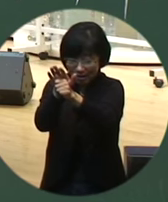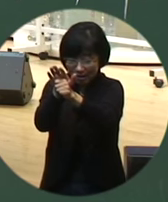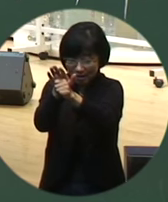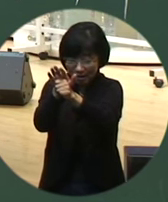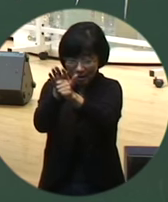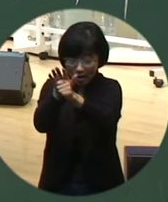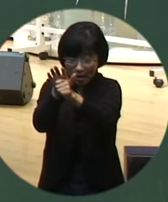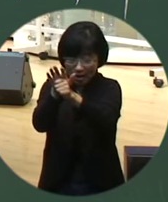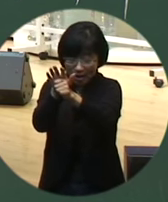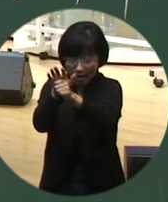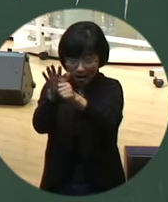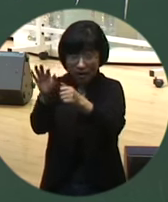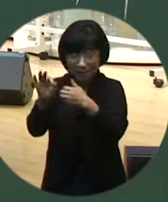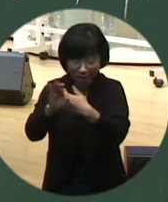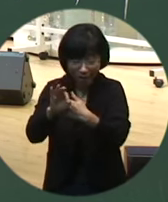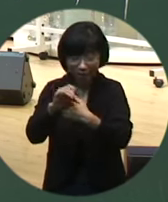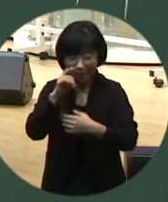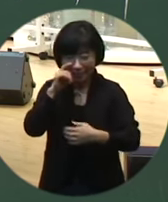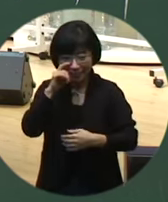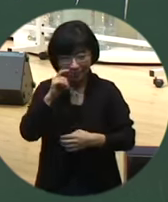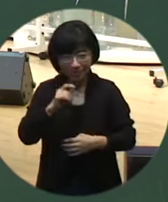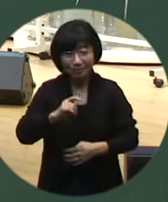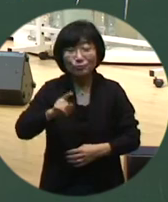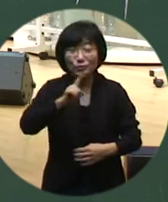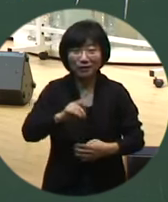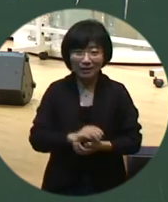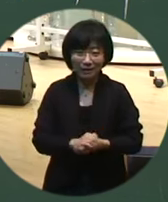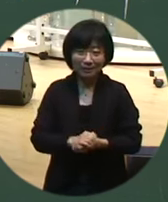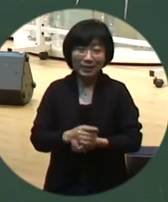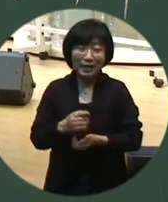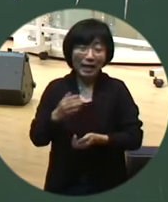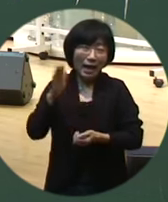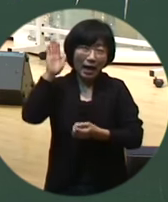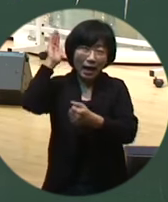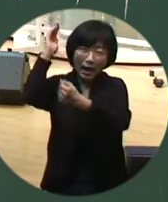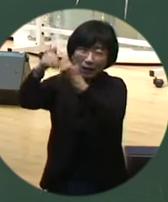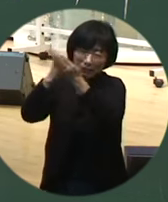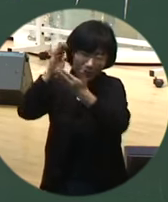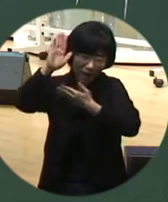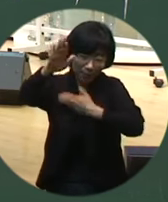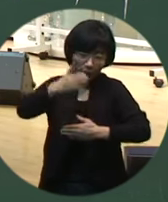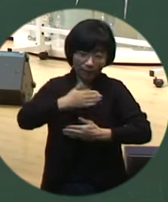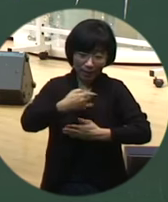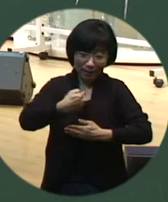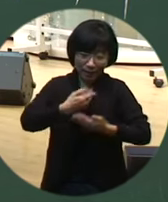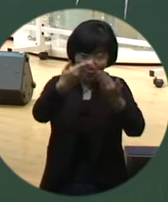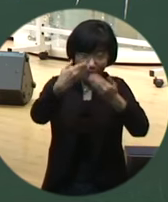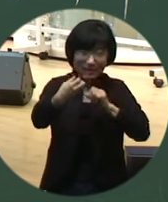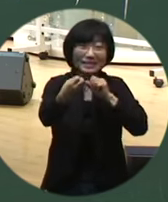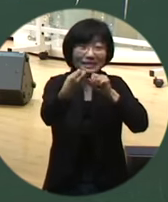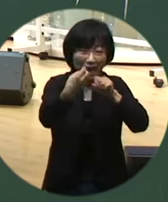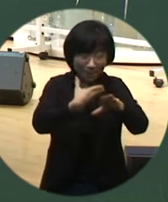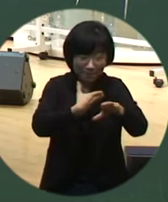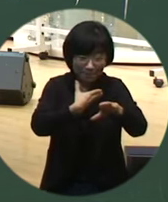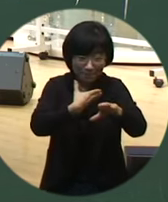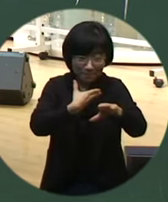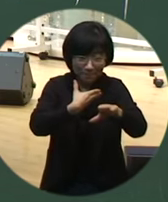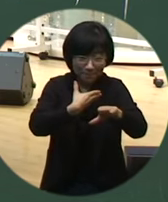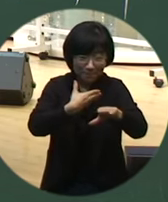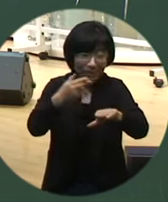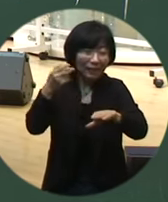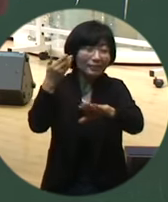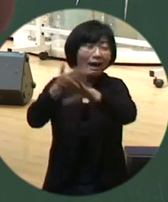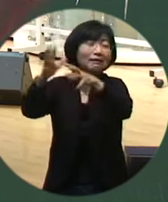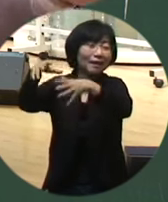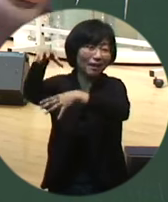받을 응답이 거기 가 있는 거예요. It's not that we're praying for them and we're supporting them. Our answers are there. 내가 저 미국에 있는